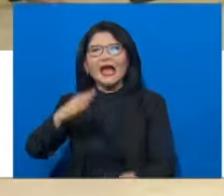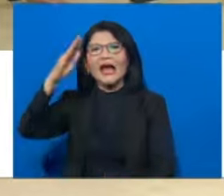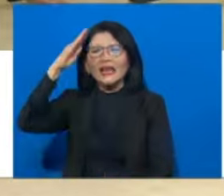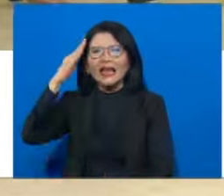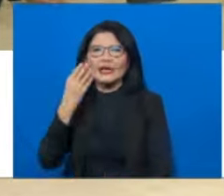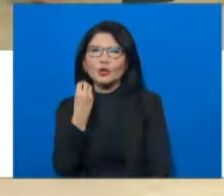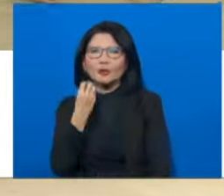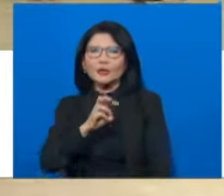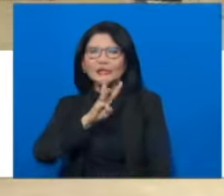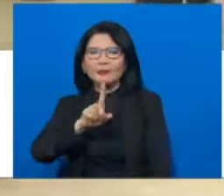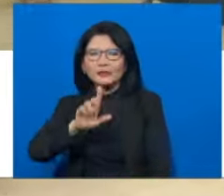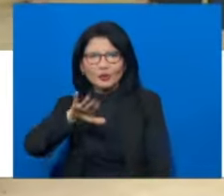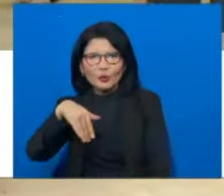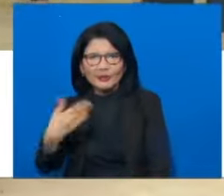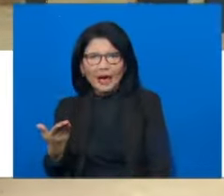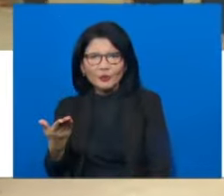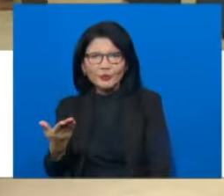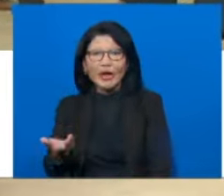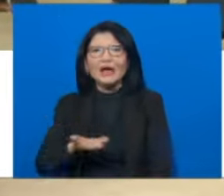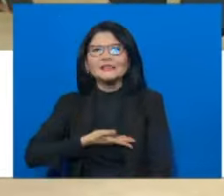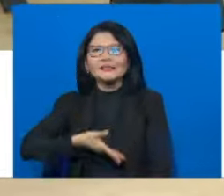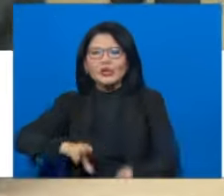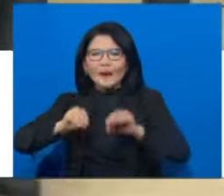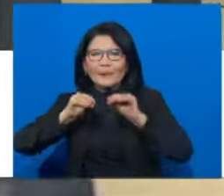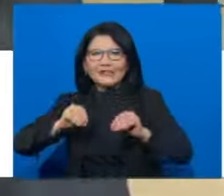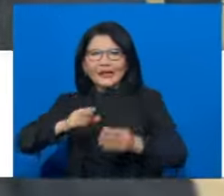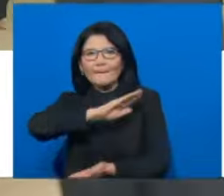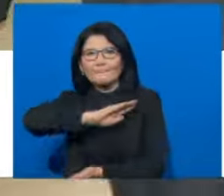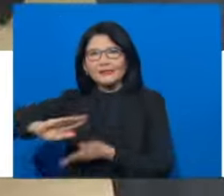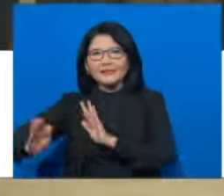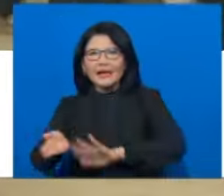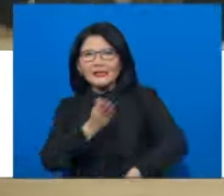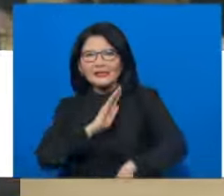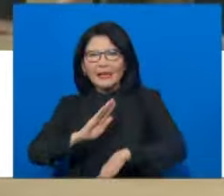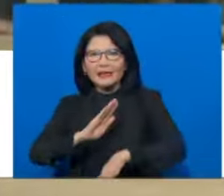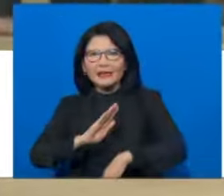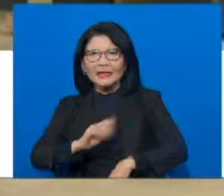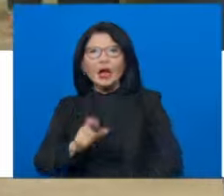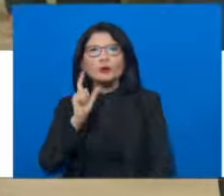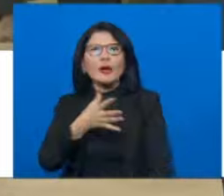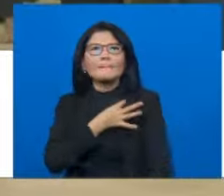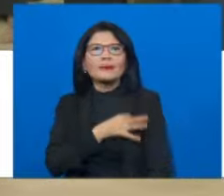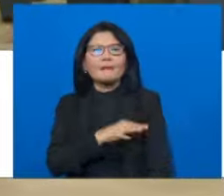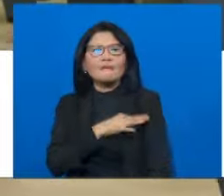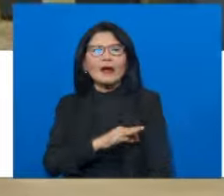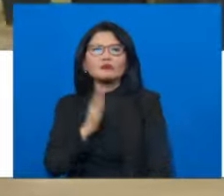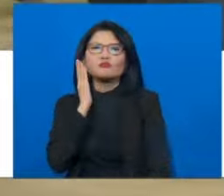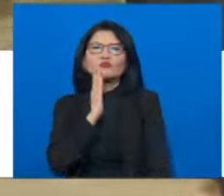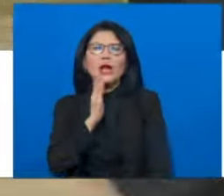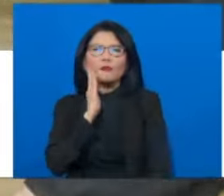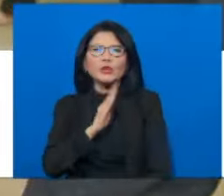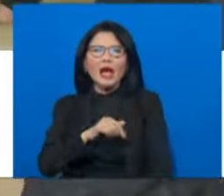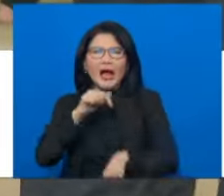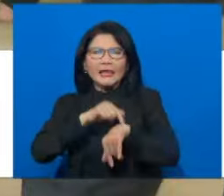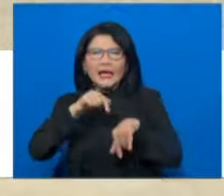31 tahun ini tergerak untuk mengajarkan penak silat sebagai alternatif kegiatan bermanfaat bagi generasi muda yangat